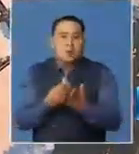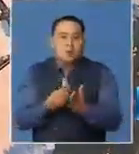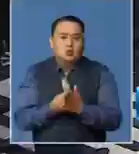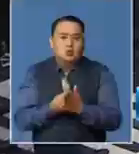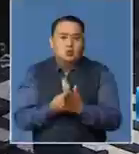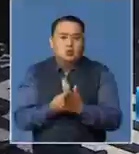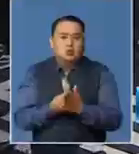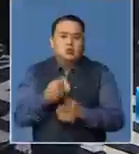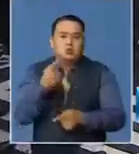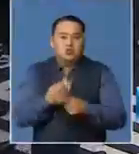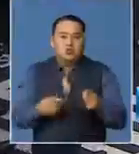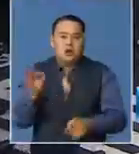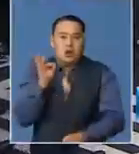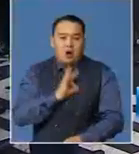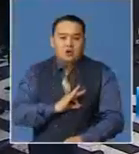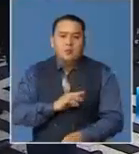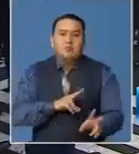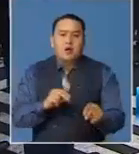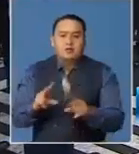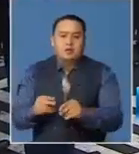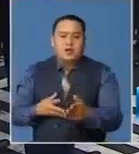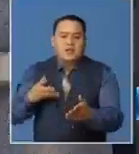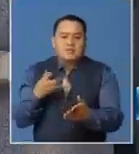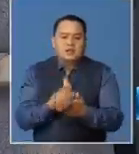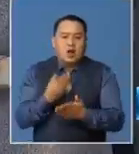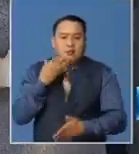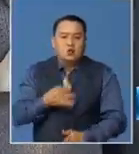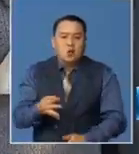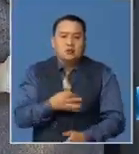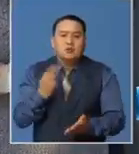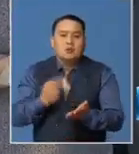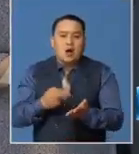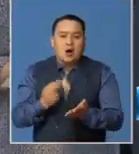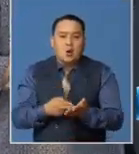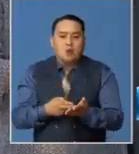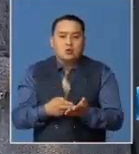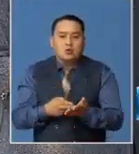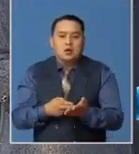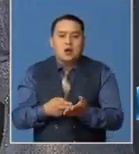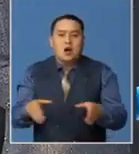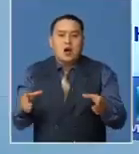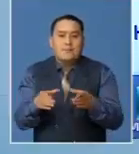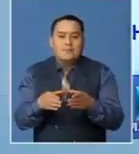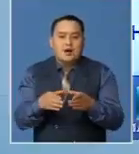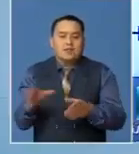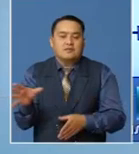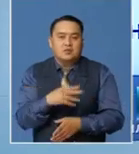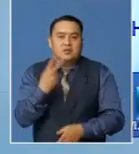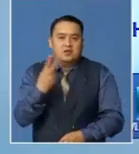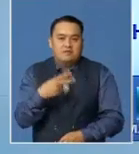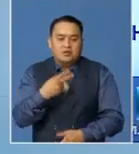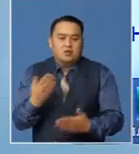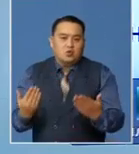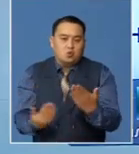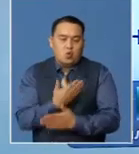составила половину дохода а благоприятным инвестиционном климате жетысу свидетельствовать действия транснациональных компаний всего их 20 но